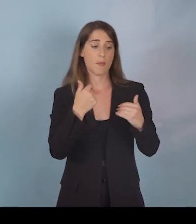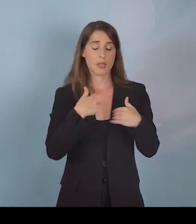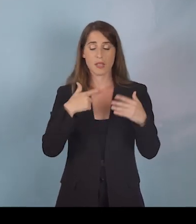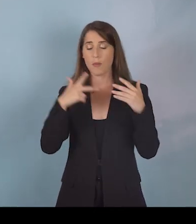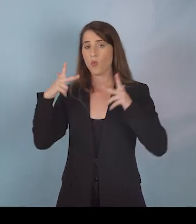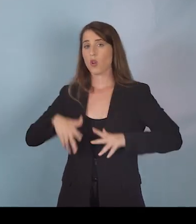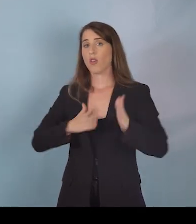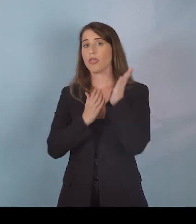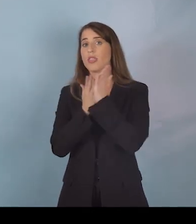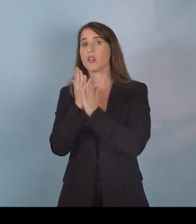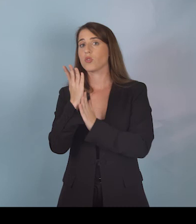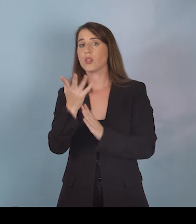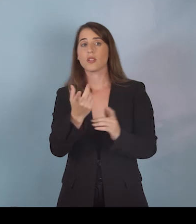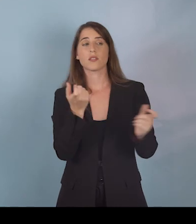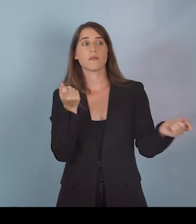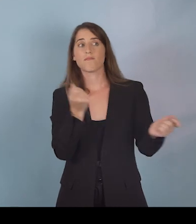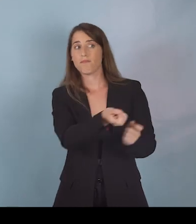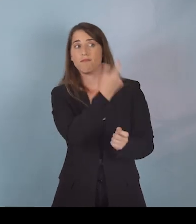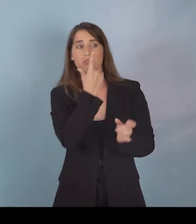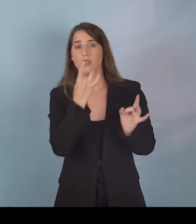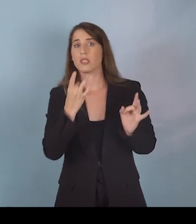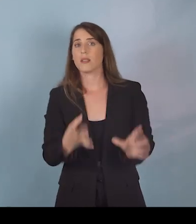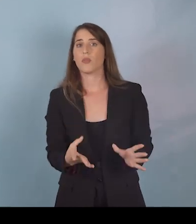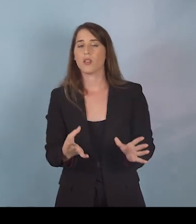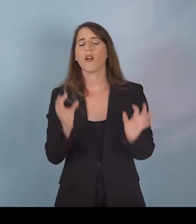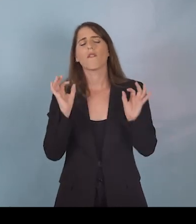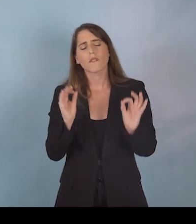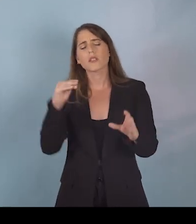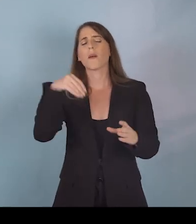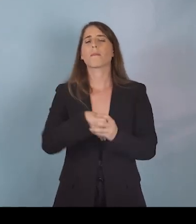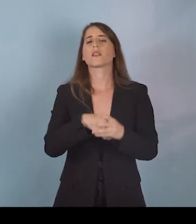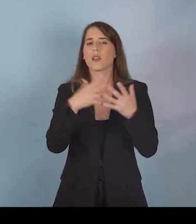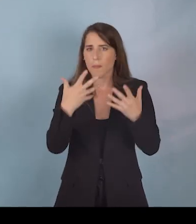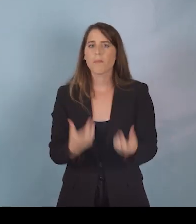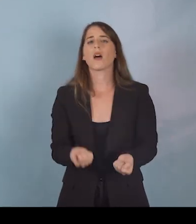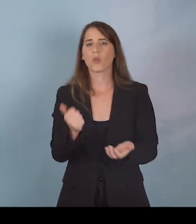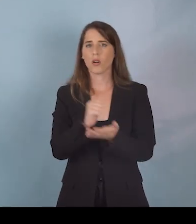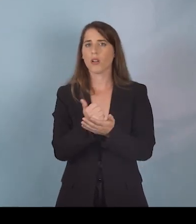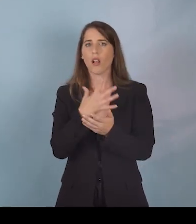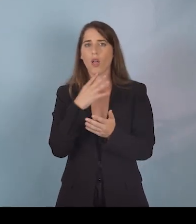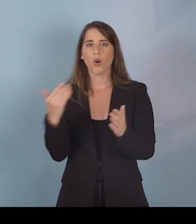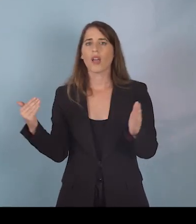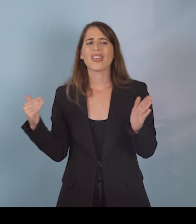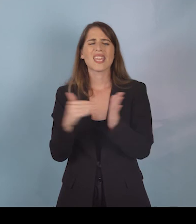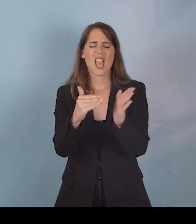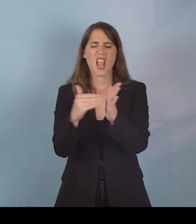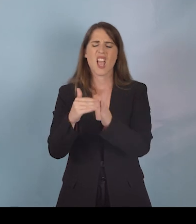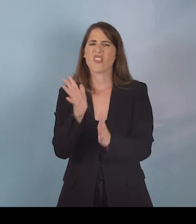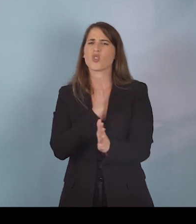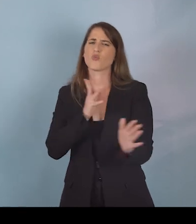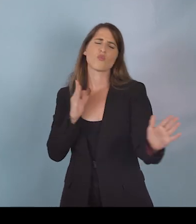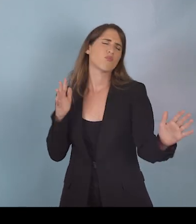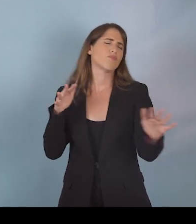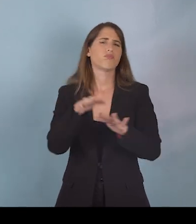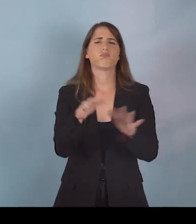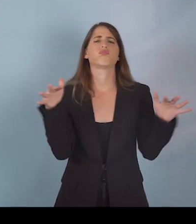από το Υπουργείο Ασύλου. Φαντάζομαι είναι απολύτως λογικό να υπάρχουν μέλη της ΛΟΑΤΚΙ κοινότητας σε όλες αυτές τις χιλιάδες κόσμου που εισδρέουν στην